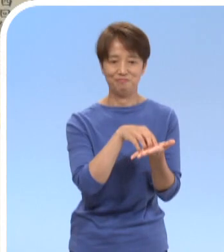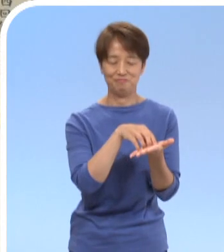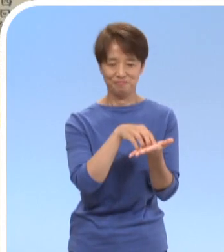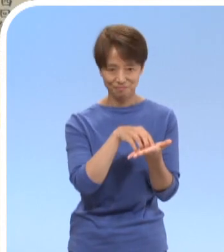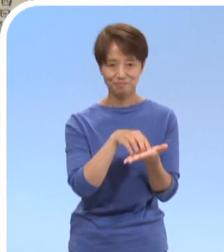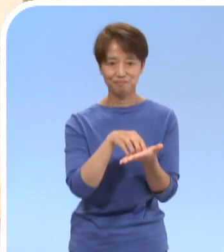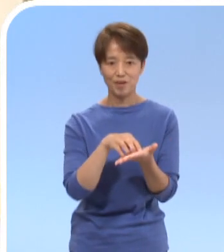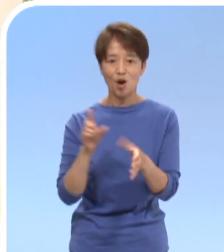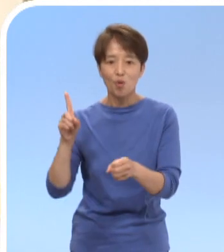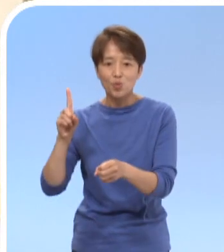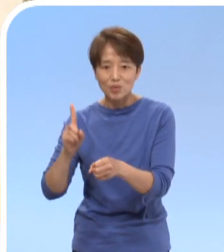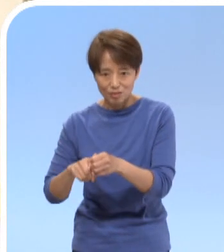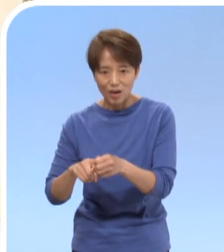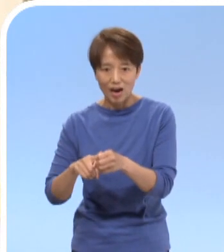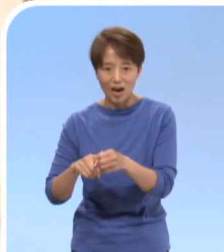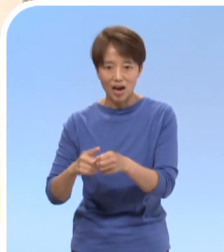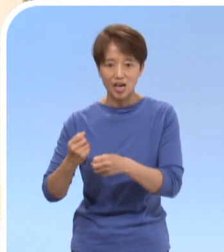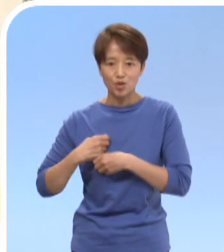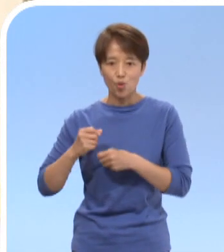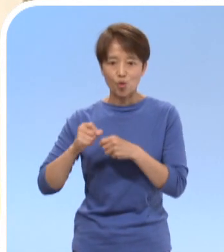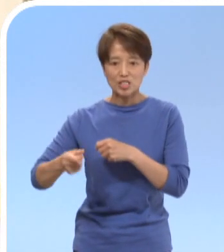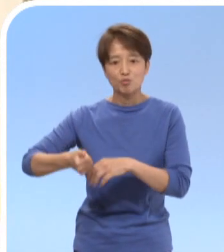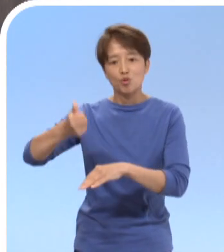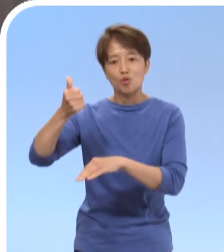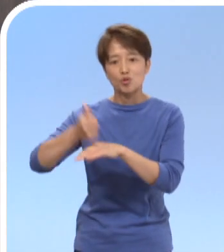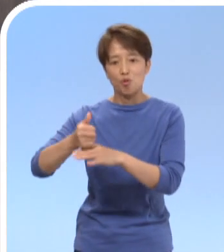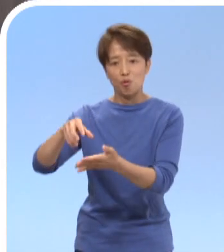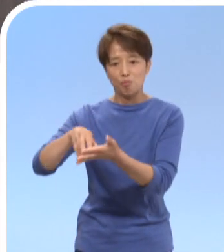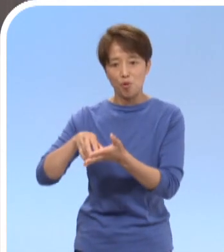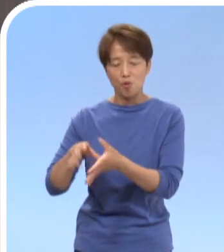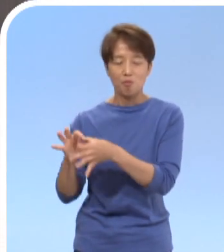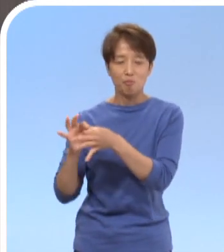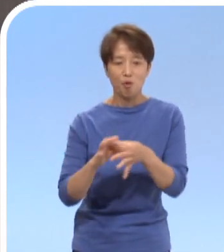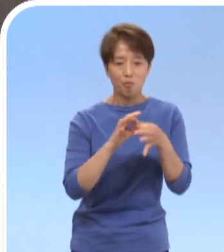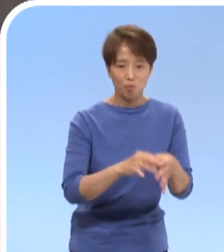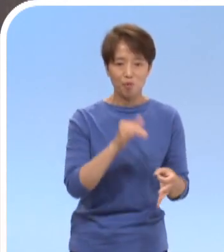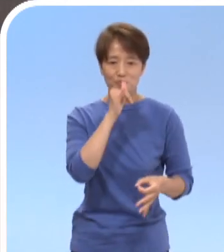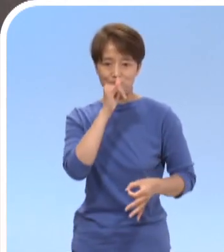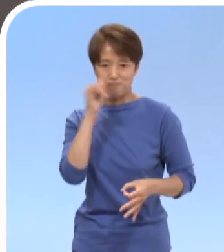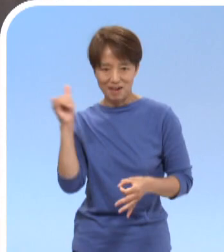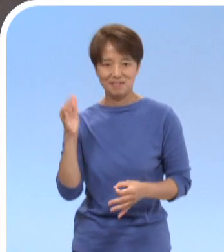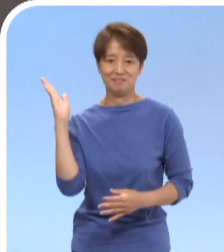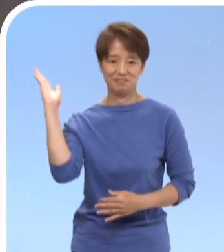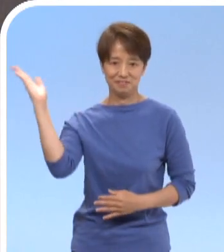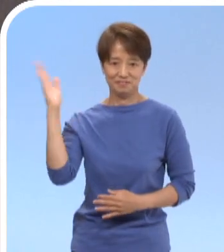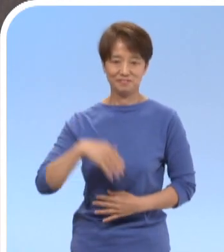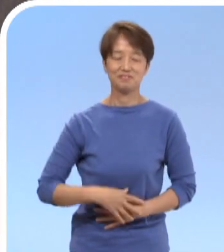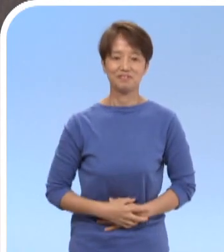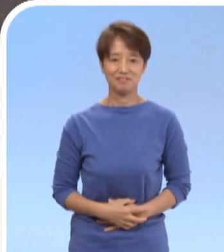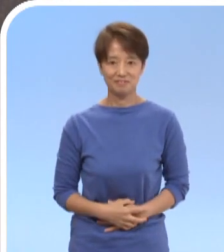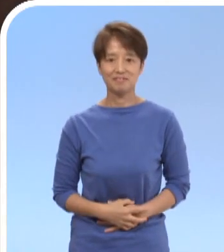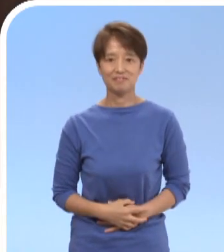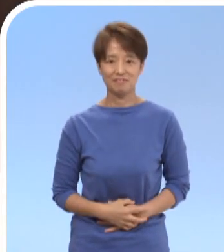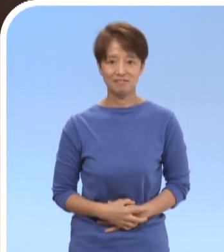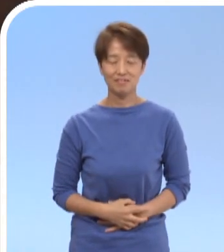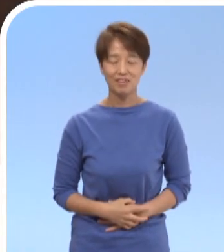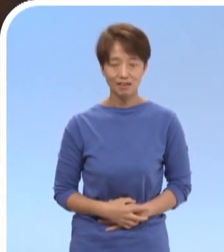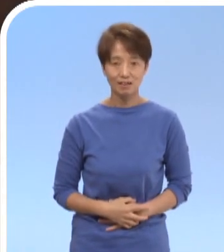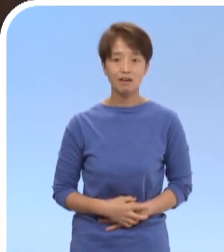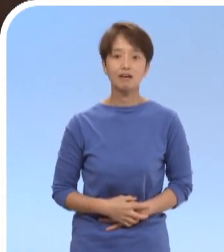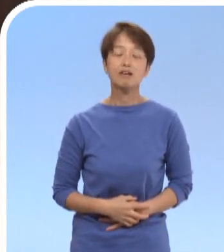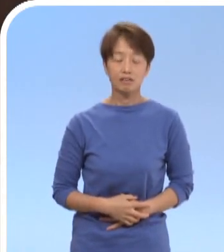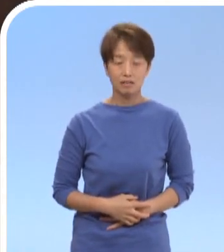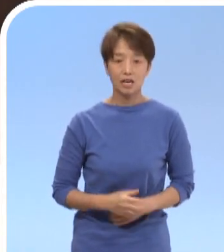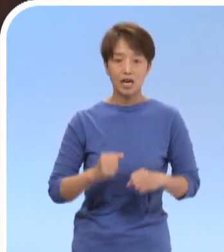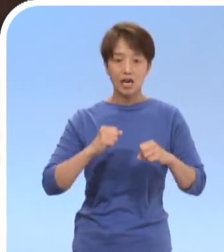事賞を、そして今年兵庫支部長賞を連続受賞しているんです。 なぜ会